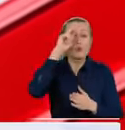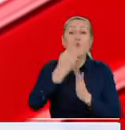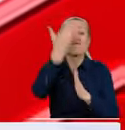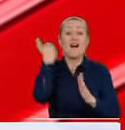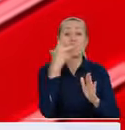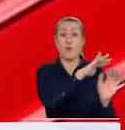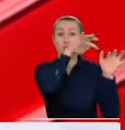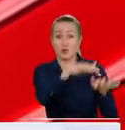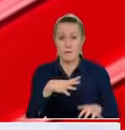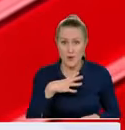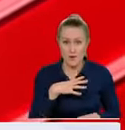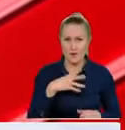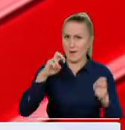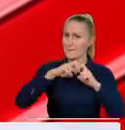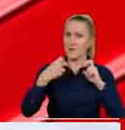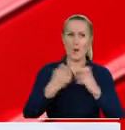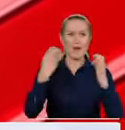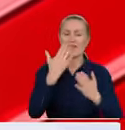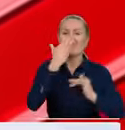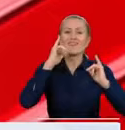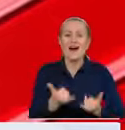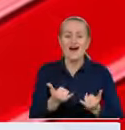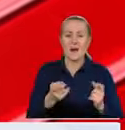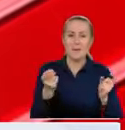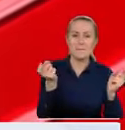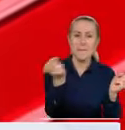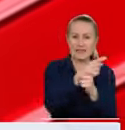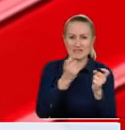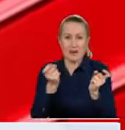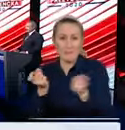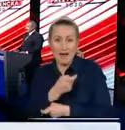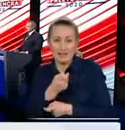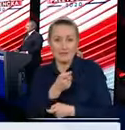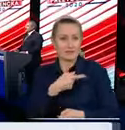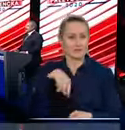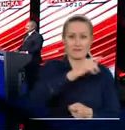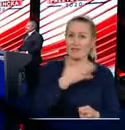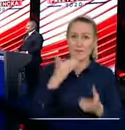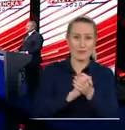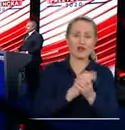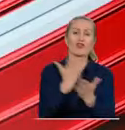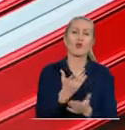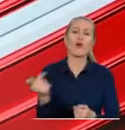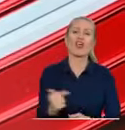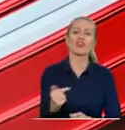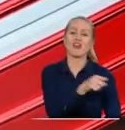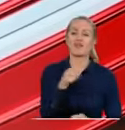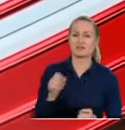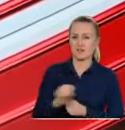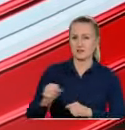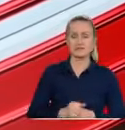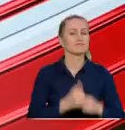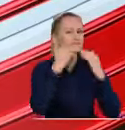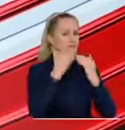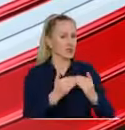państwa, problem polega na tym, że pomiędzy państwami nie ma przyjaźni, tylko są interesy. Bardzo dziękujemy. I proszę państwa, w ten